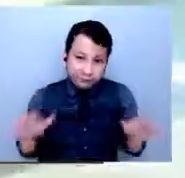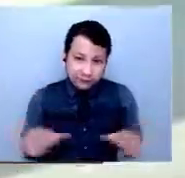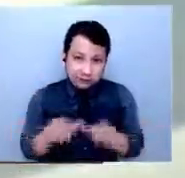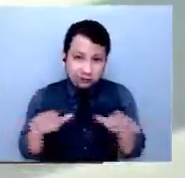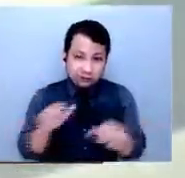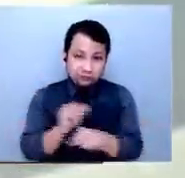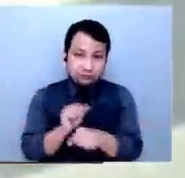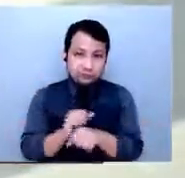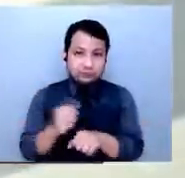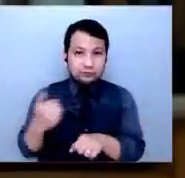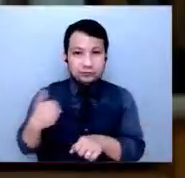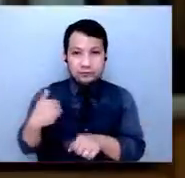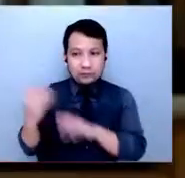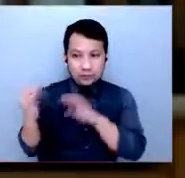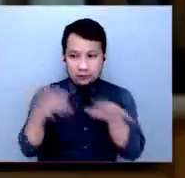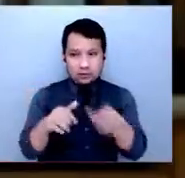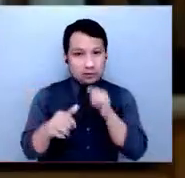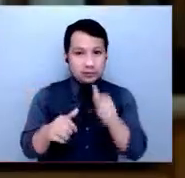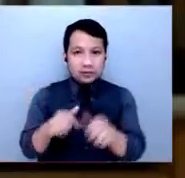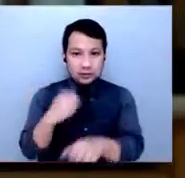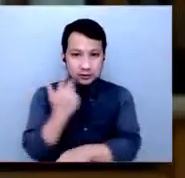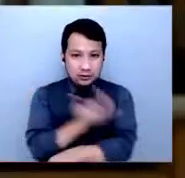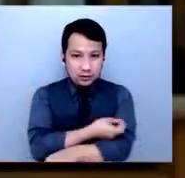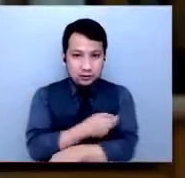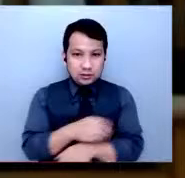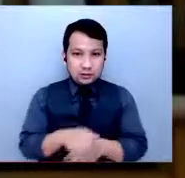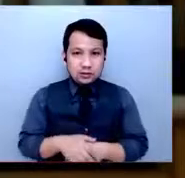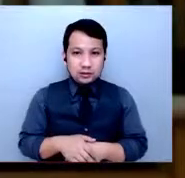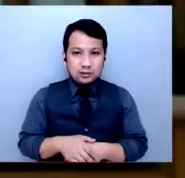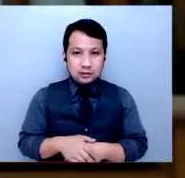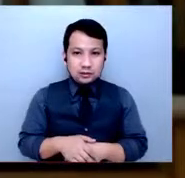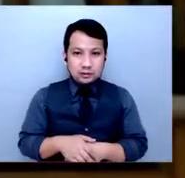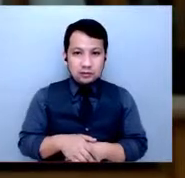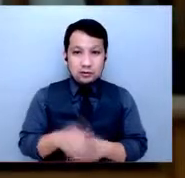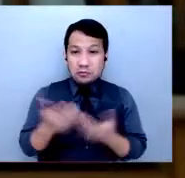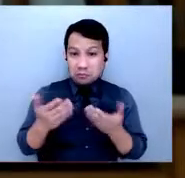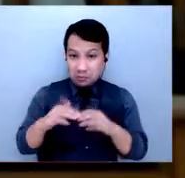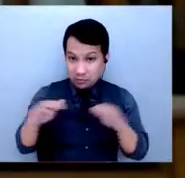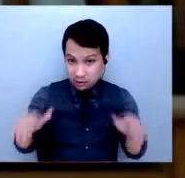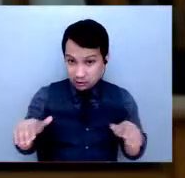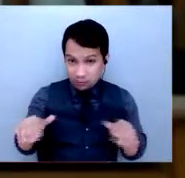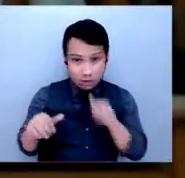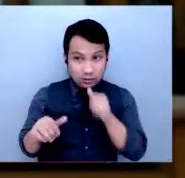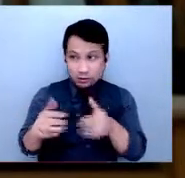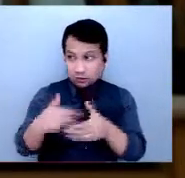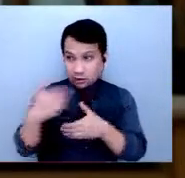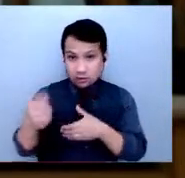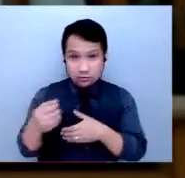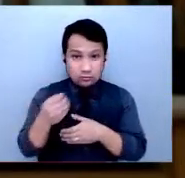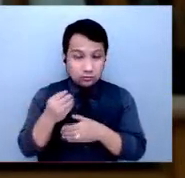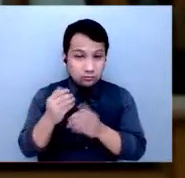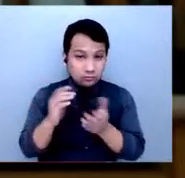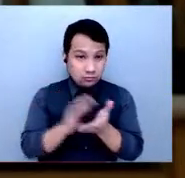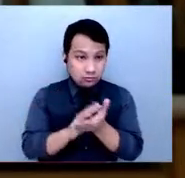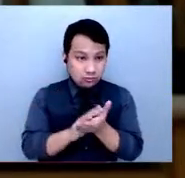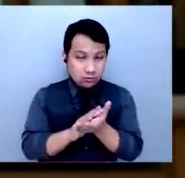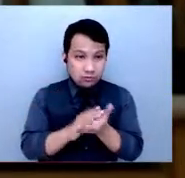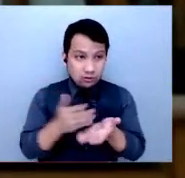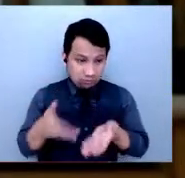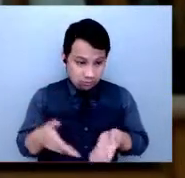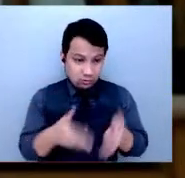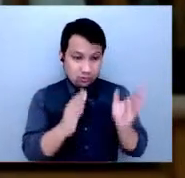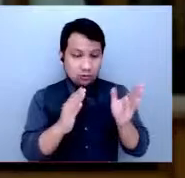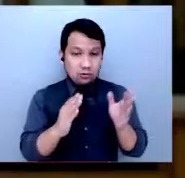pa papasukin kung hindi ka bakunado . Tapos ang mga bata, hindi pa nga lahat pumapasok. Tapos ini-encourage